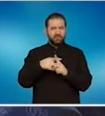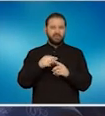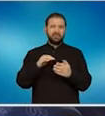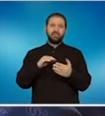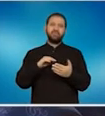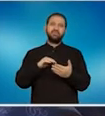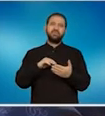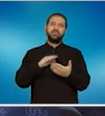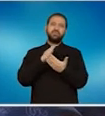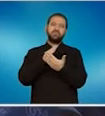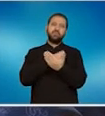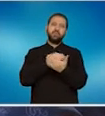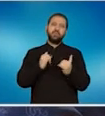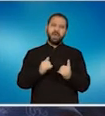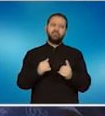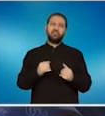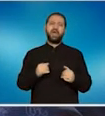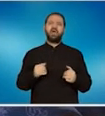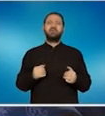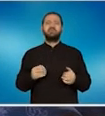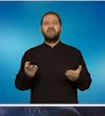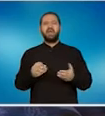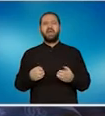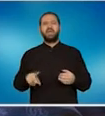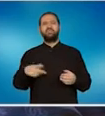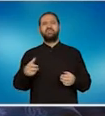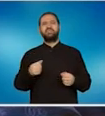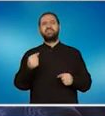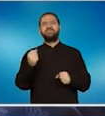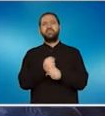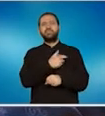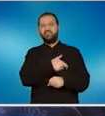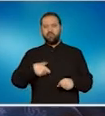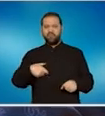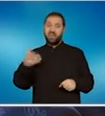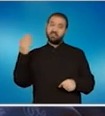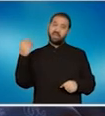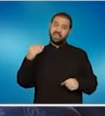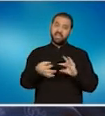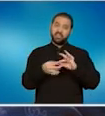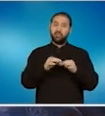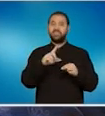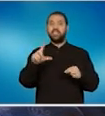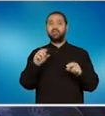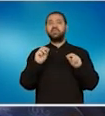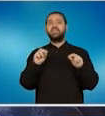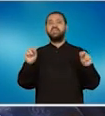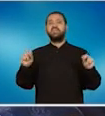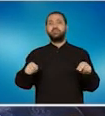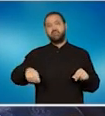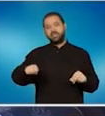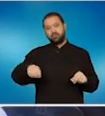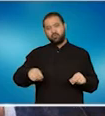aceasta cu tăinuirea respectivului membru al Partidului Liberal și predicile părintelui și